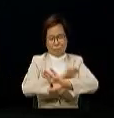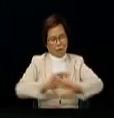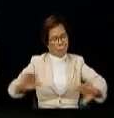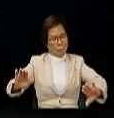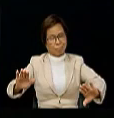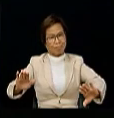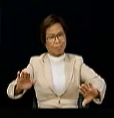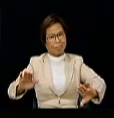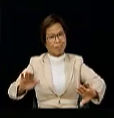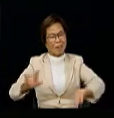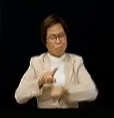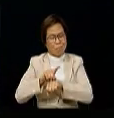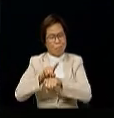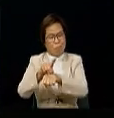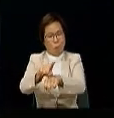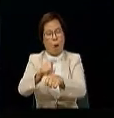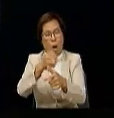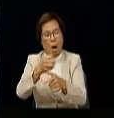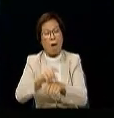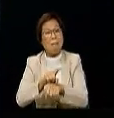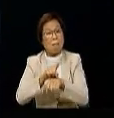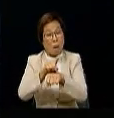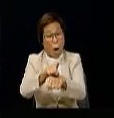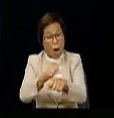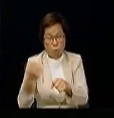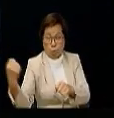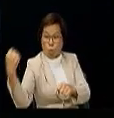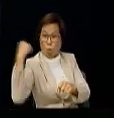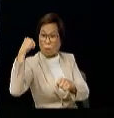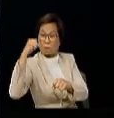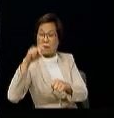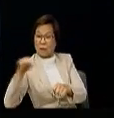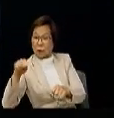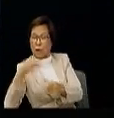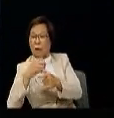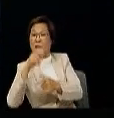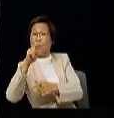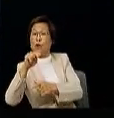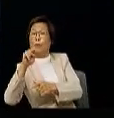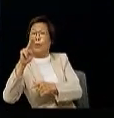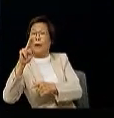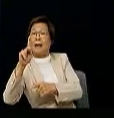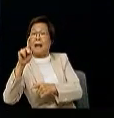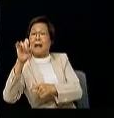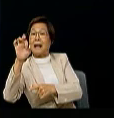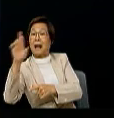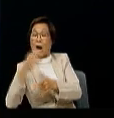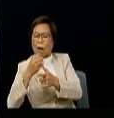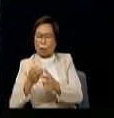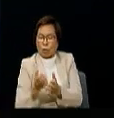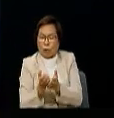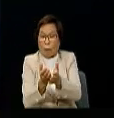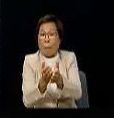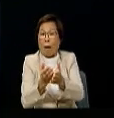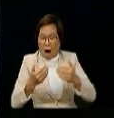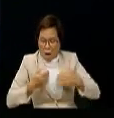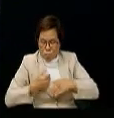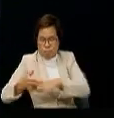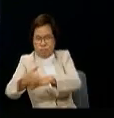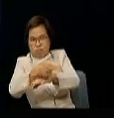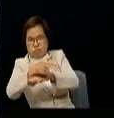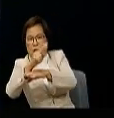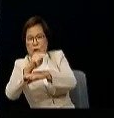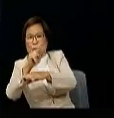taksirlah kapal selam berkuasa nuklir ataupun kapal yang boleh senjata